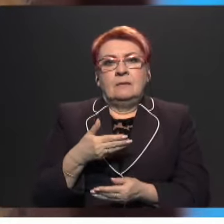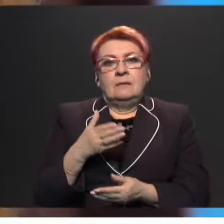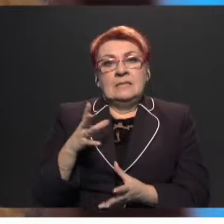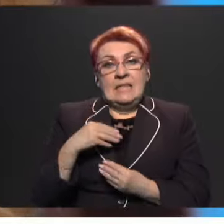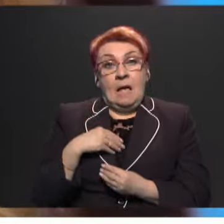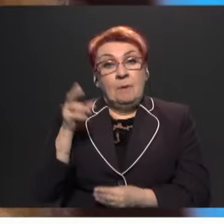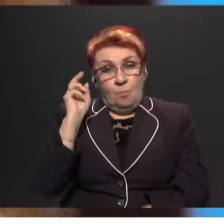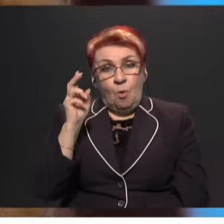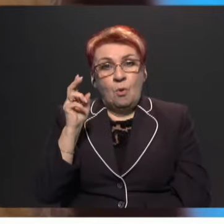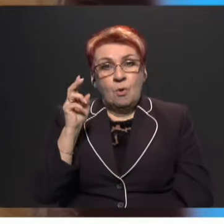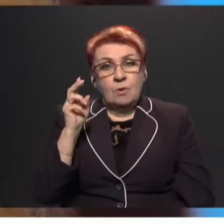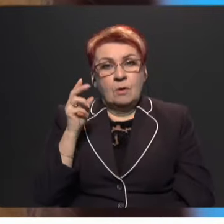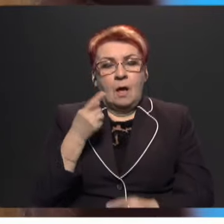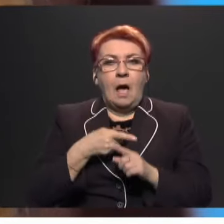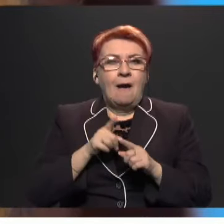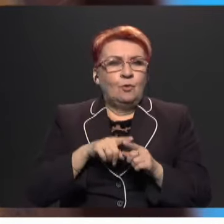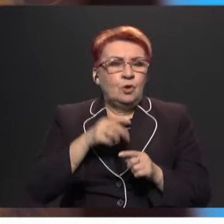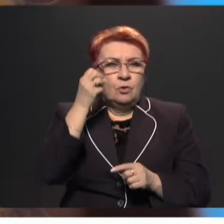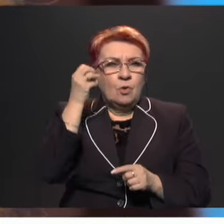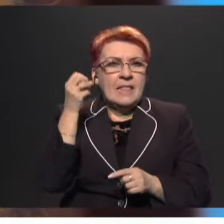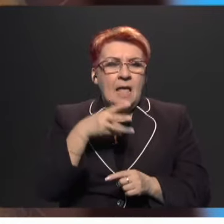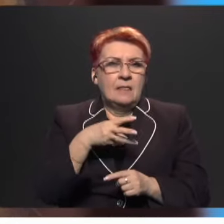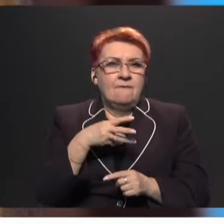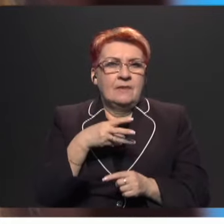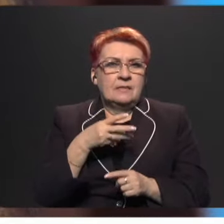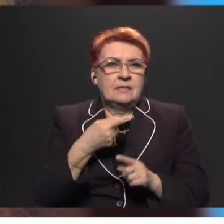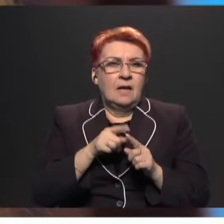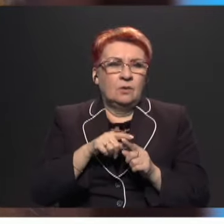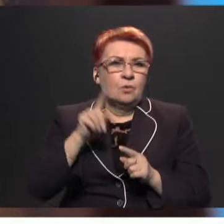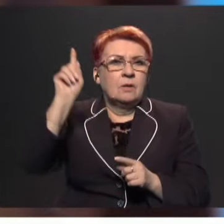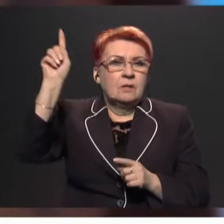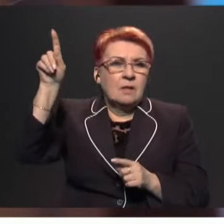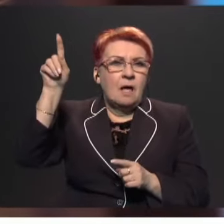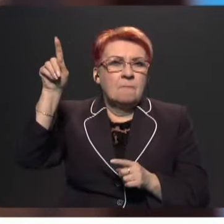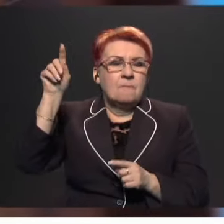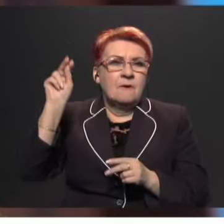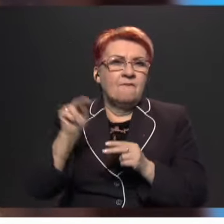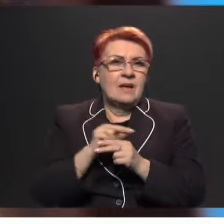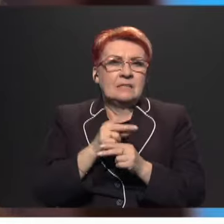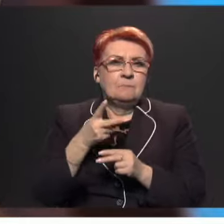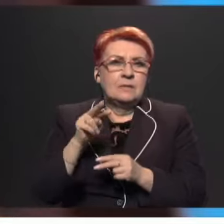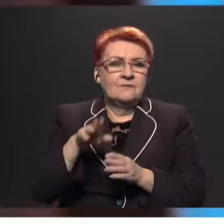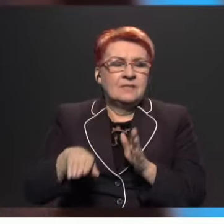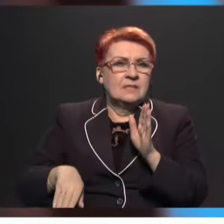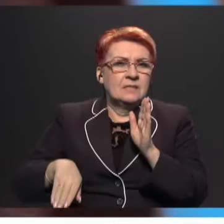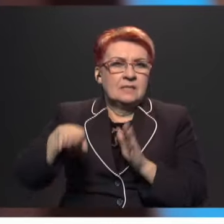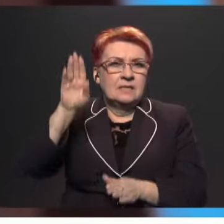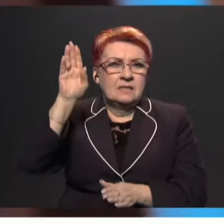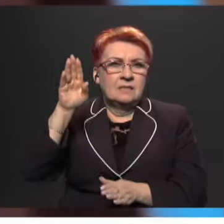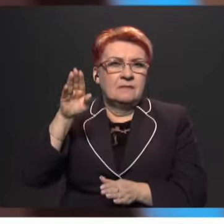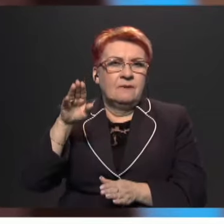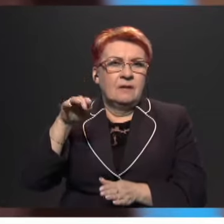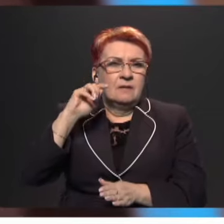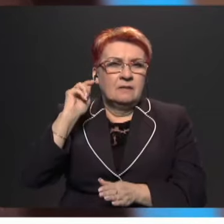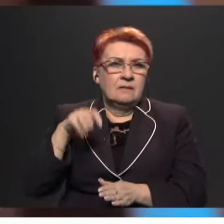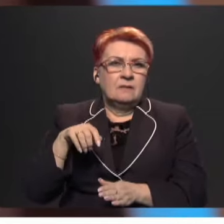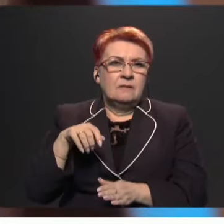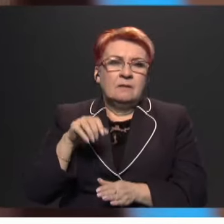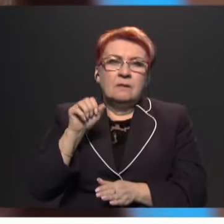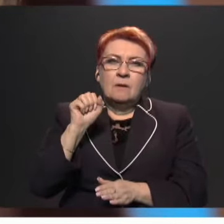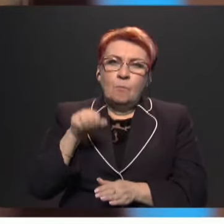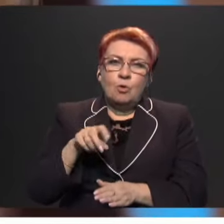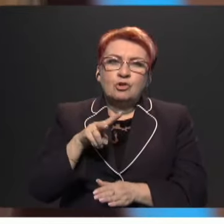спросить, вот эту ненависть, которая там воспитывается буквально с детского возраста, можно как-то